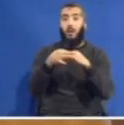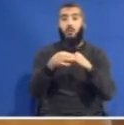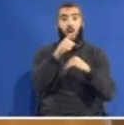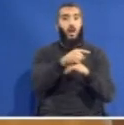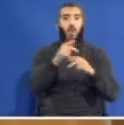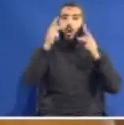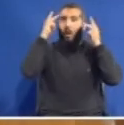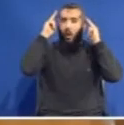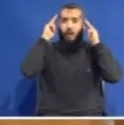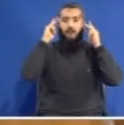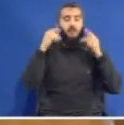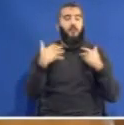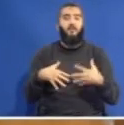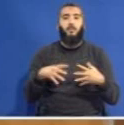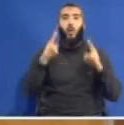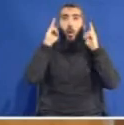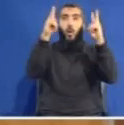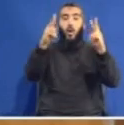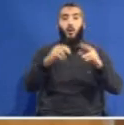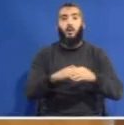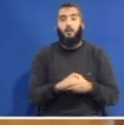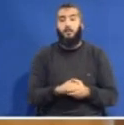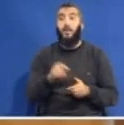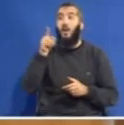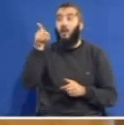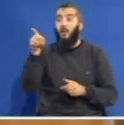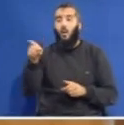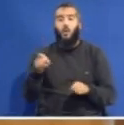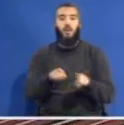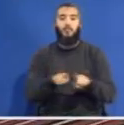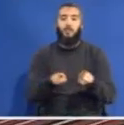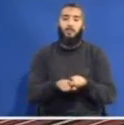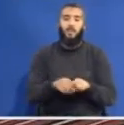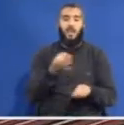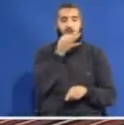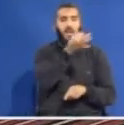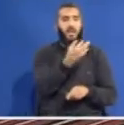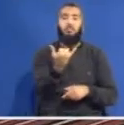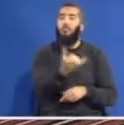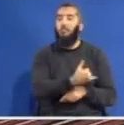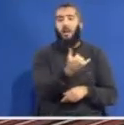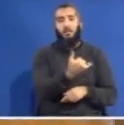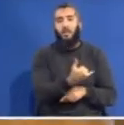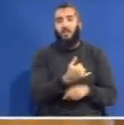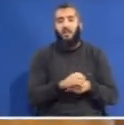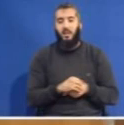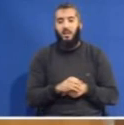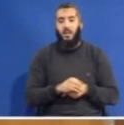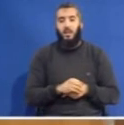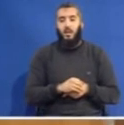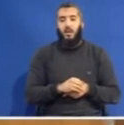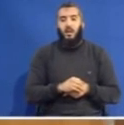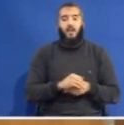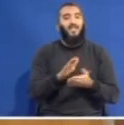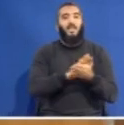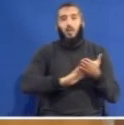لا؟ ونبل آخر يقابله من عبد الرحمن بن عوف، أمسك عليك مالك وأهلك يا أخي